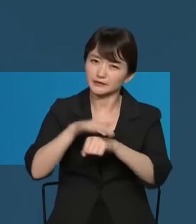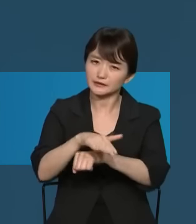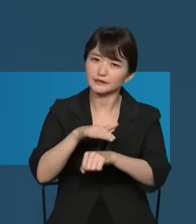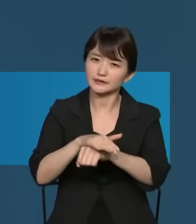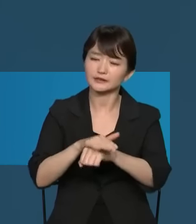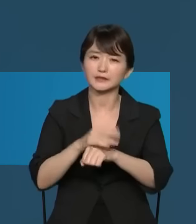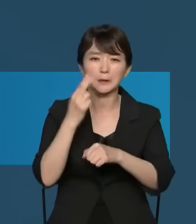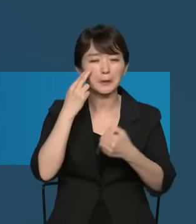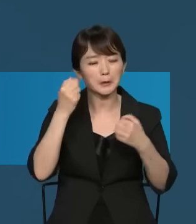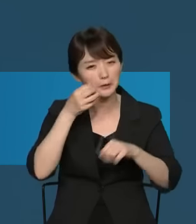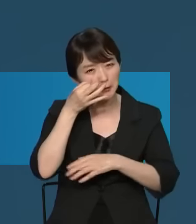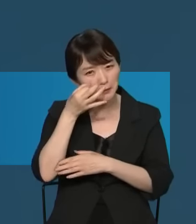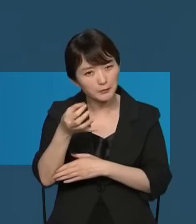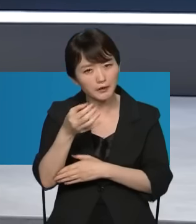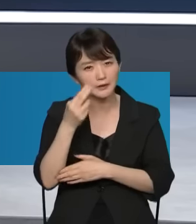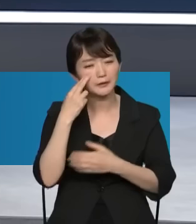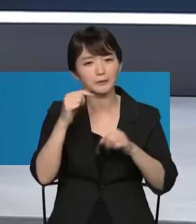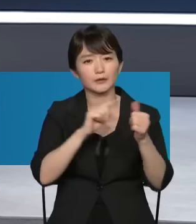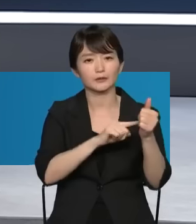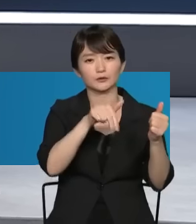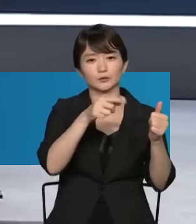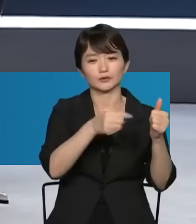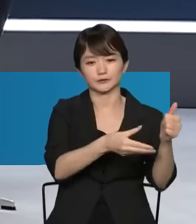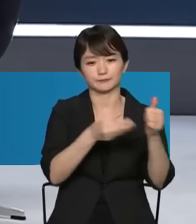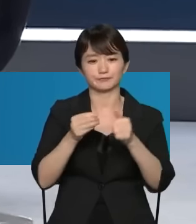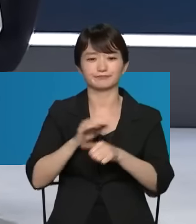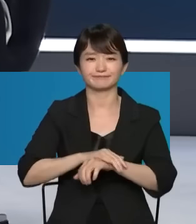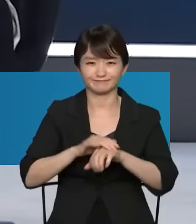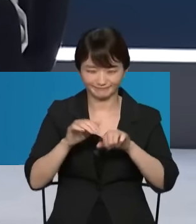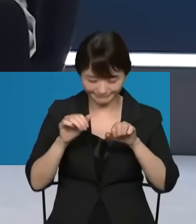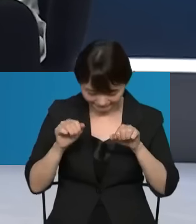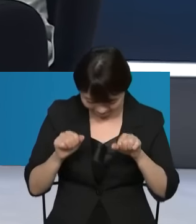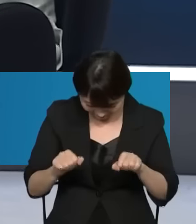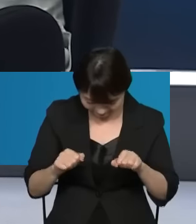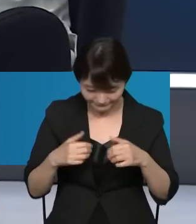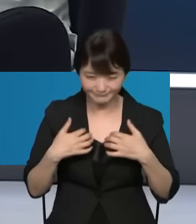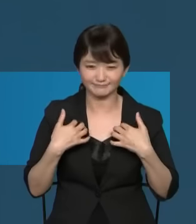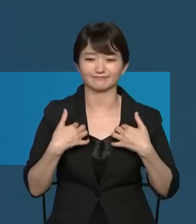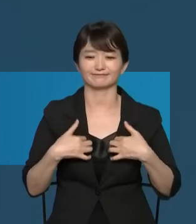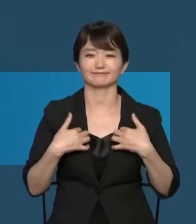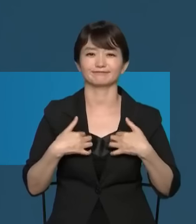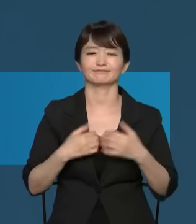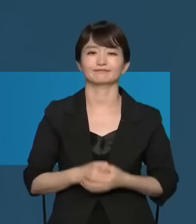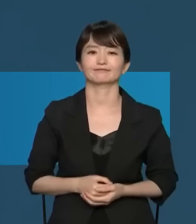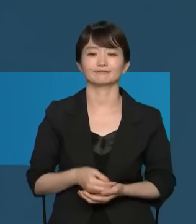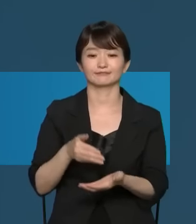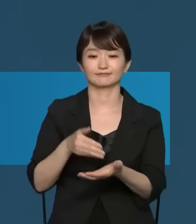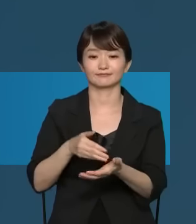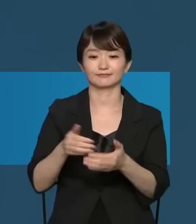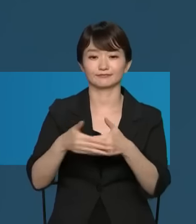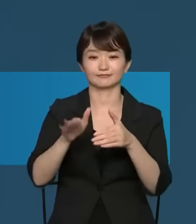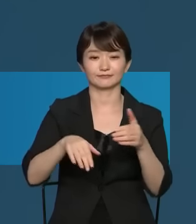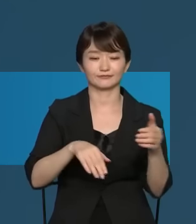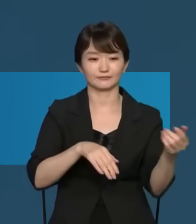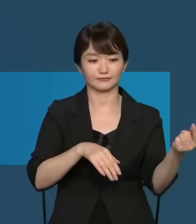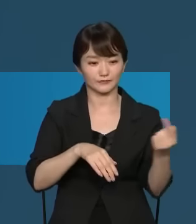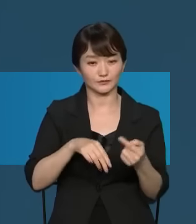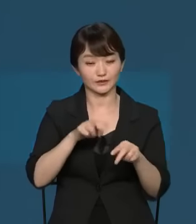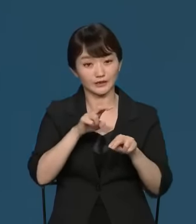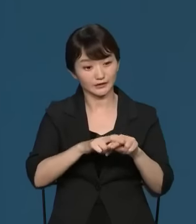배우 조정석 씨를 뉴스룸에 모셨습니다. 어서 오세요. 네, 반갑습니다. 반갑습니다. 네. 뉴스 스튜디오에 이렇게 앉아 계신 거 보니까